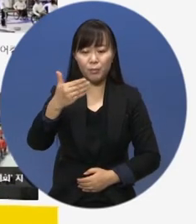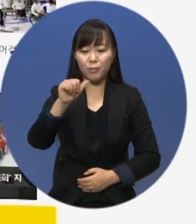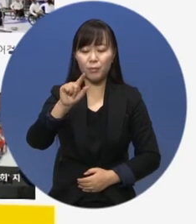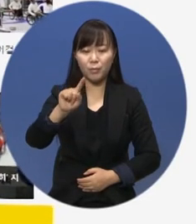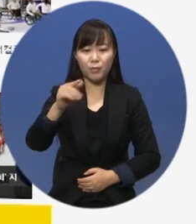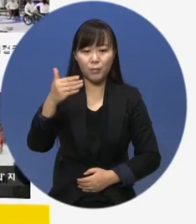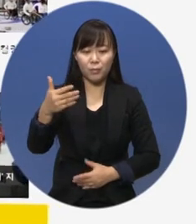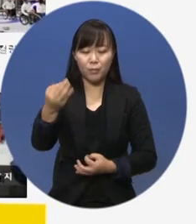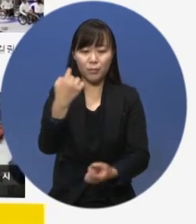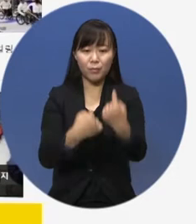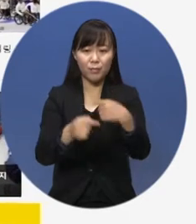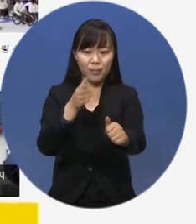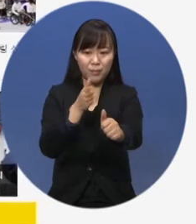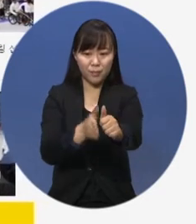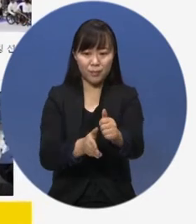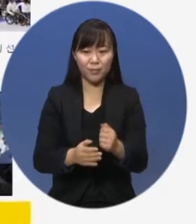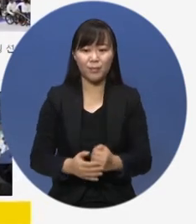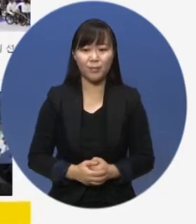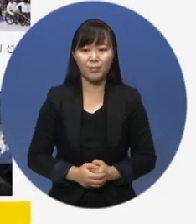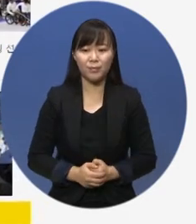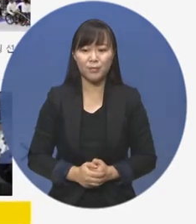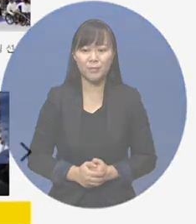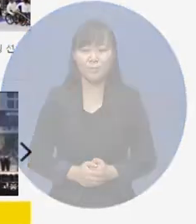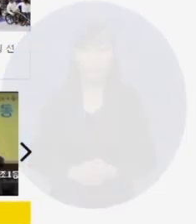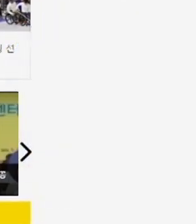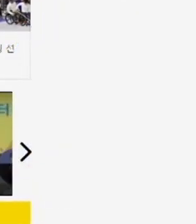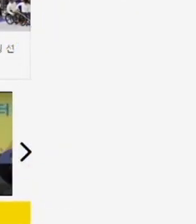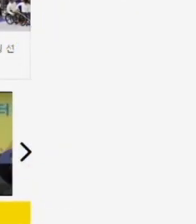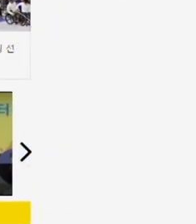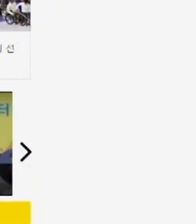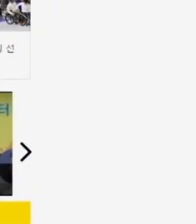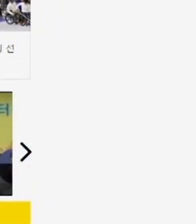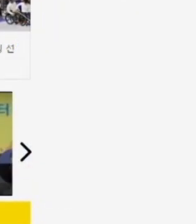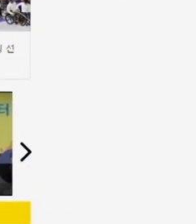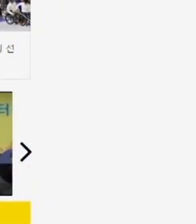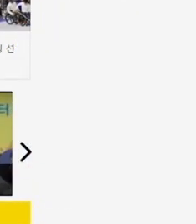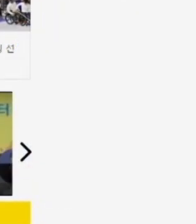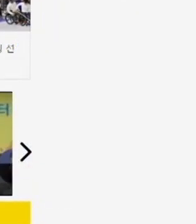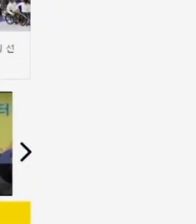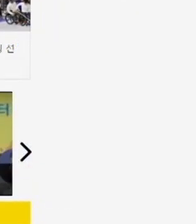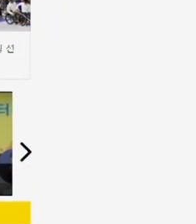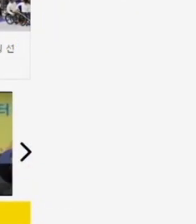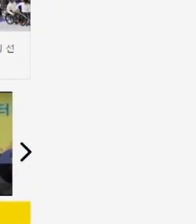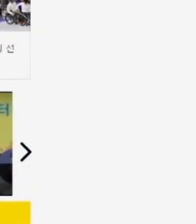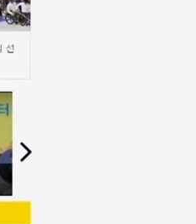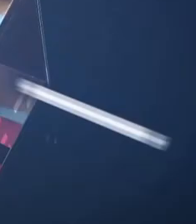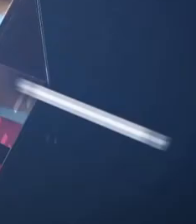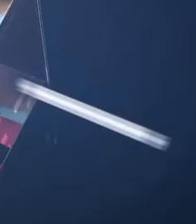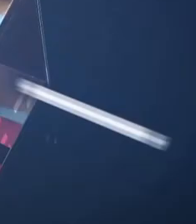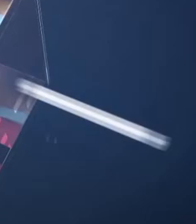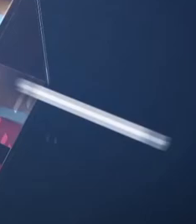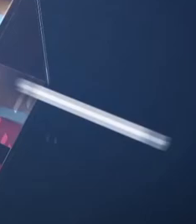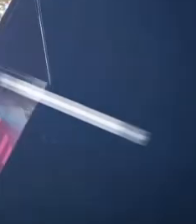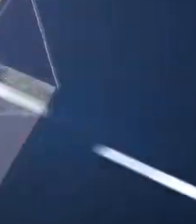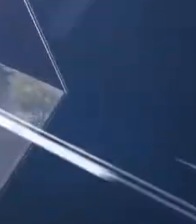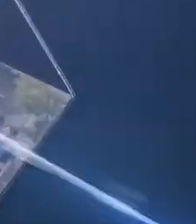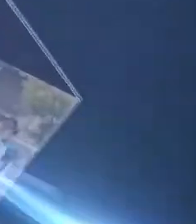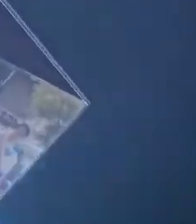전화번호 02-2655-9519로 많은 제보 바랍니다.